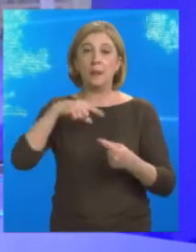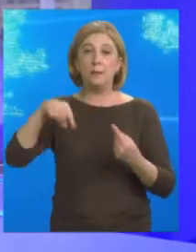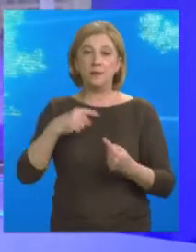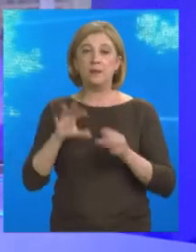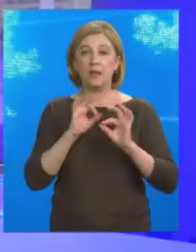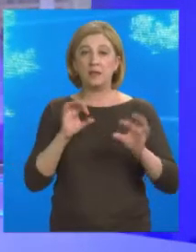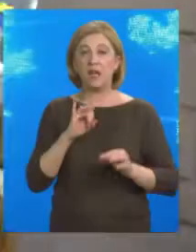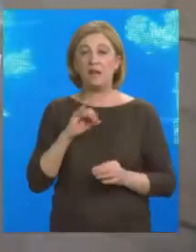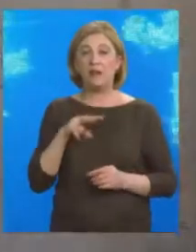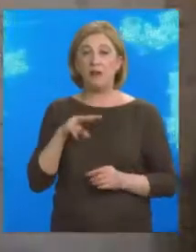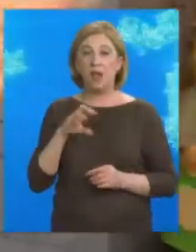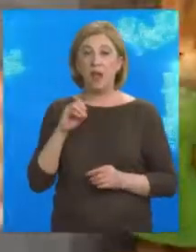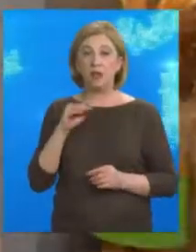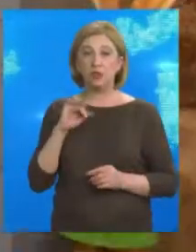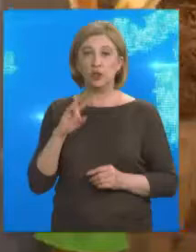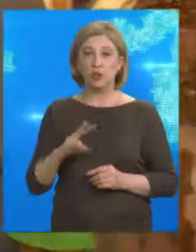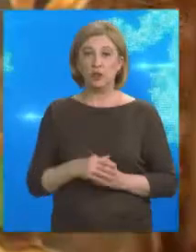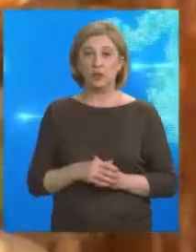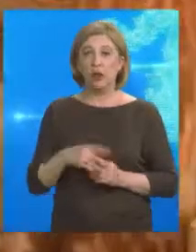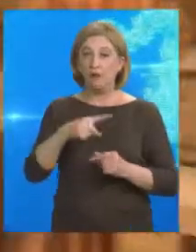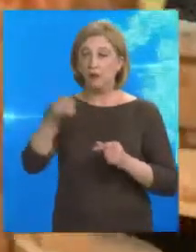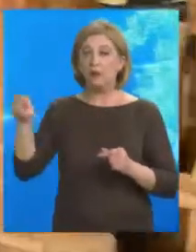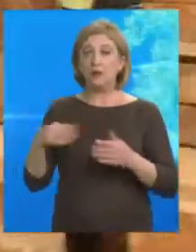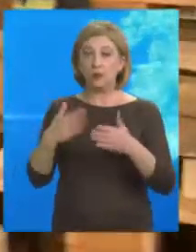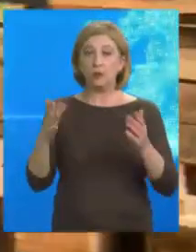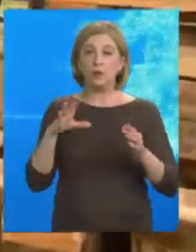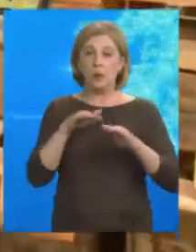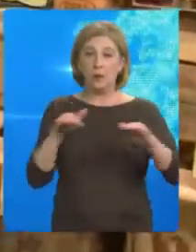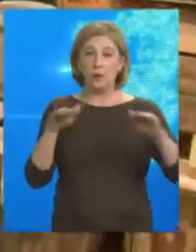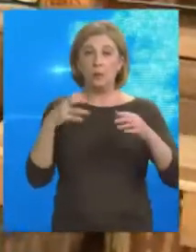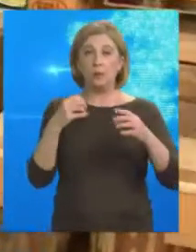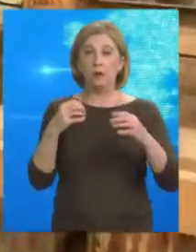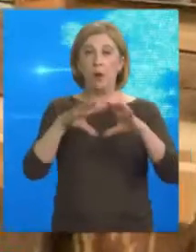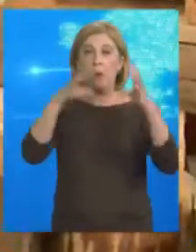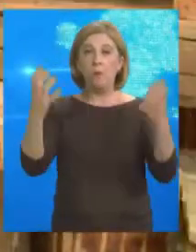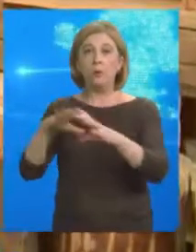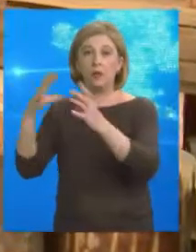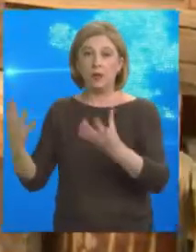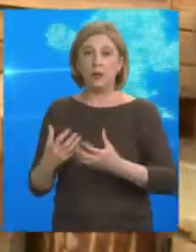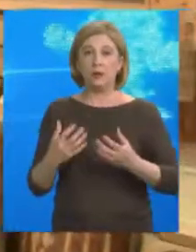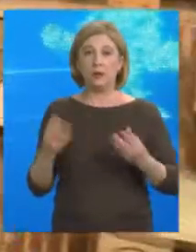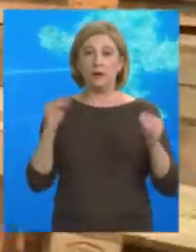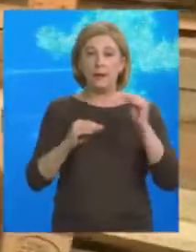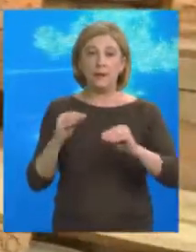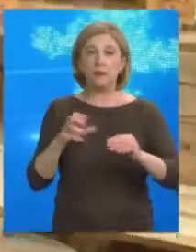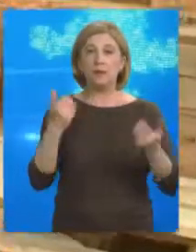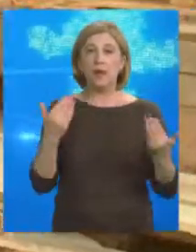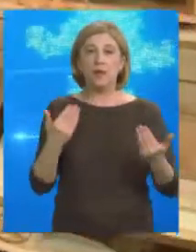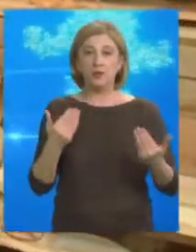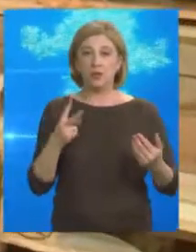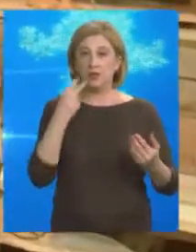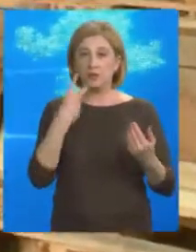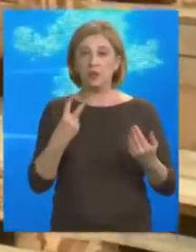Нижнин. Вот в этой зоне у нас были представлены букеты, всевозможные коллекции. Сейчас, как вы видите,